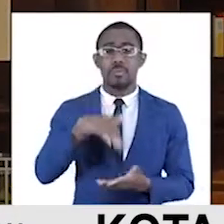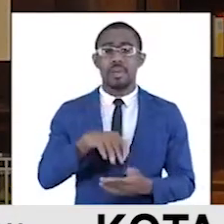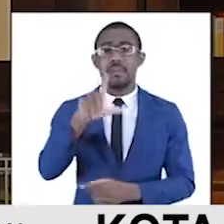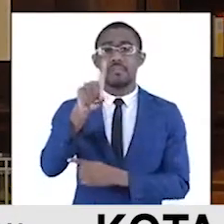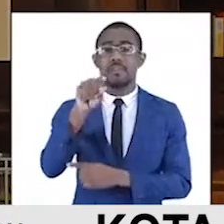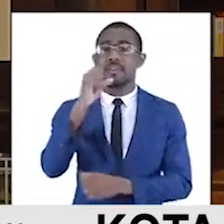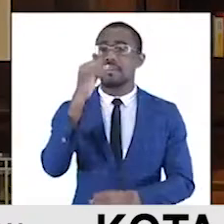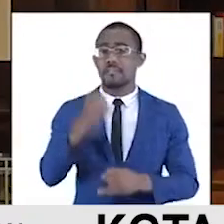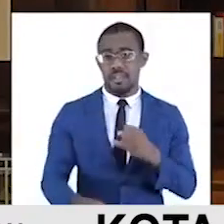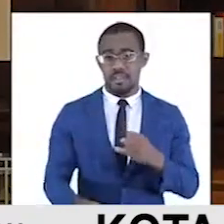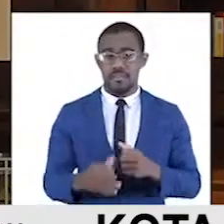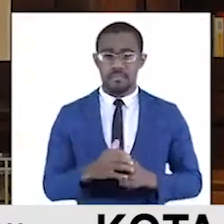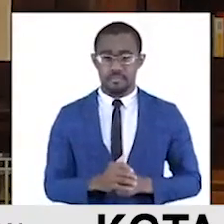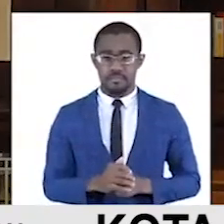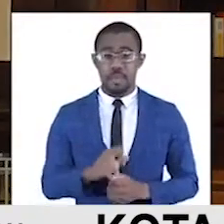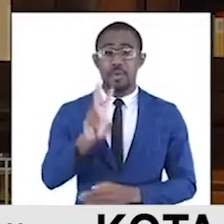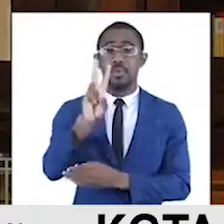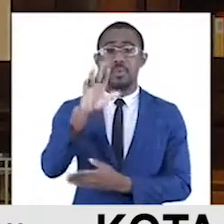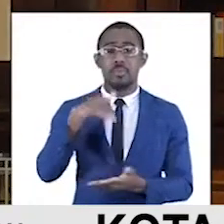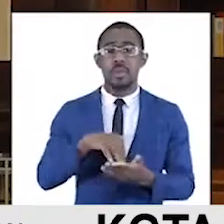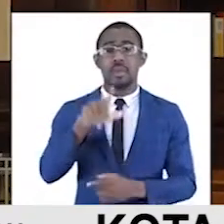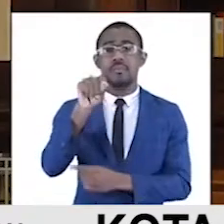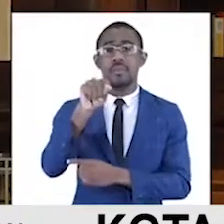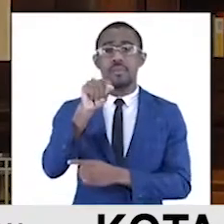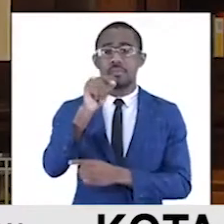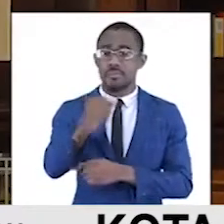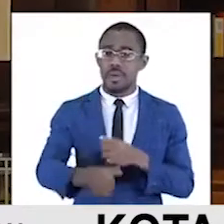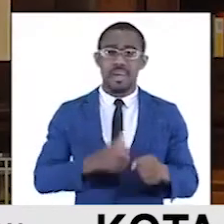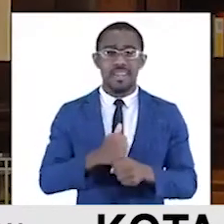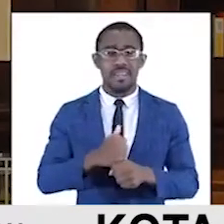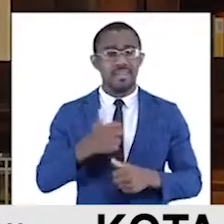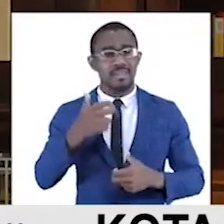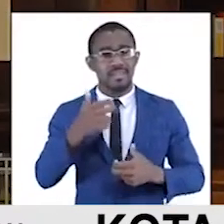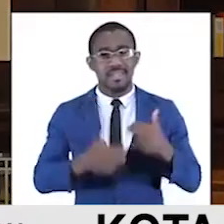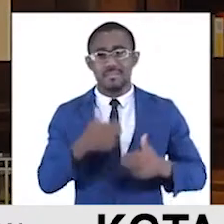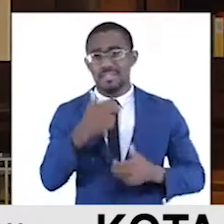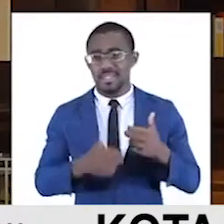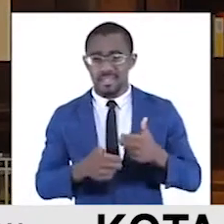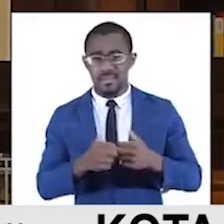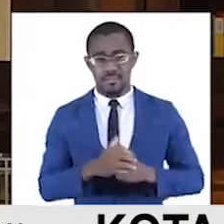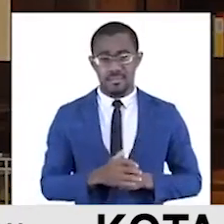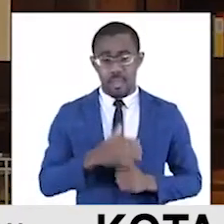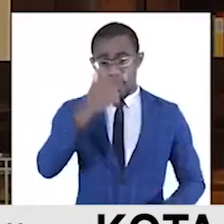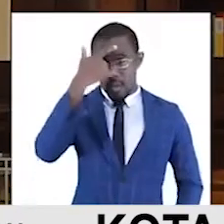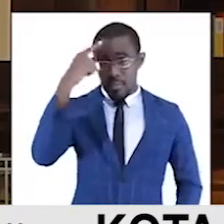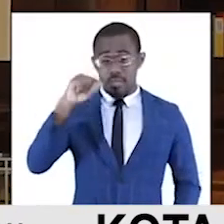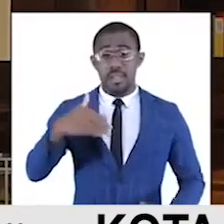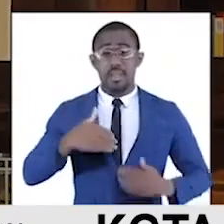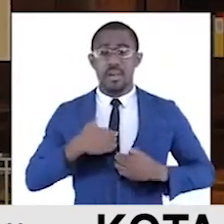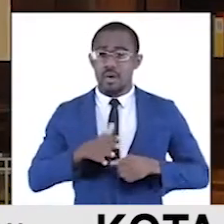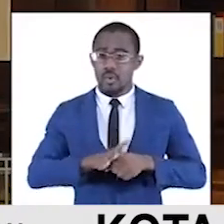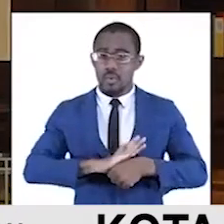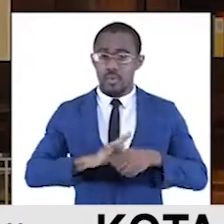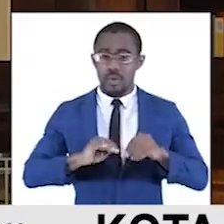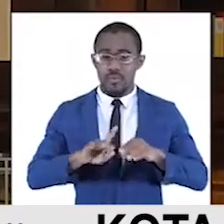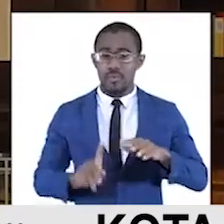bwa 31 Desembre bwa mwe kanabuti. Osi mene amosona na mini te nkola mwa